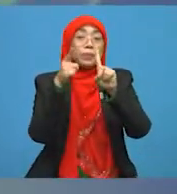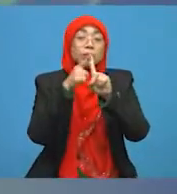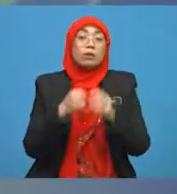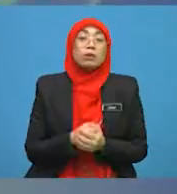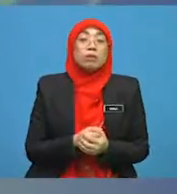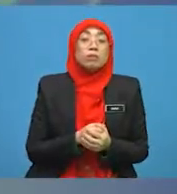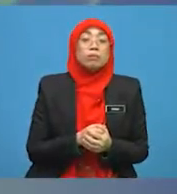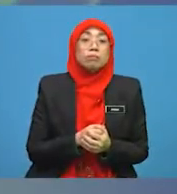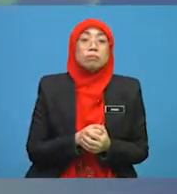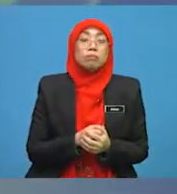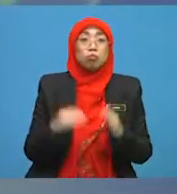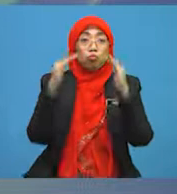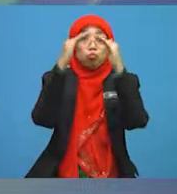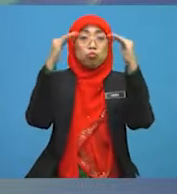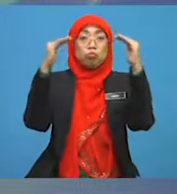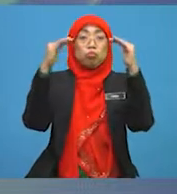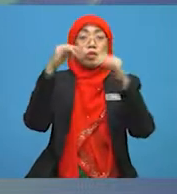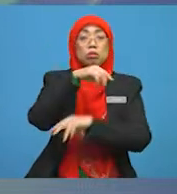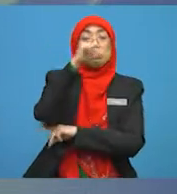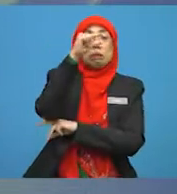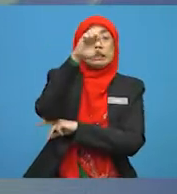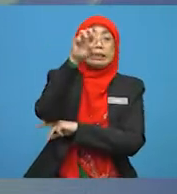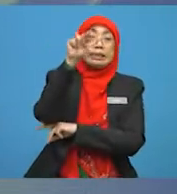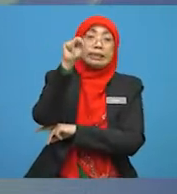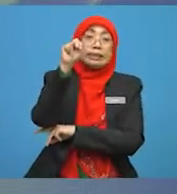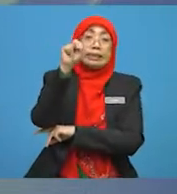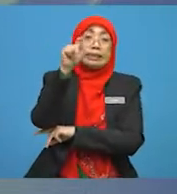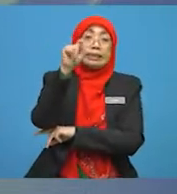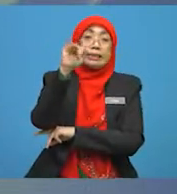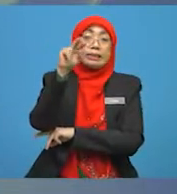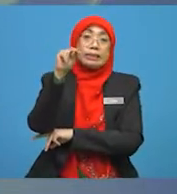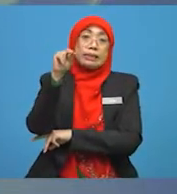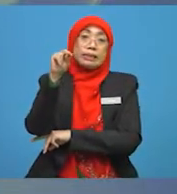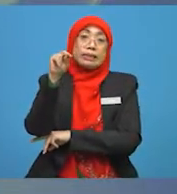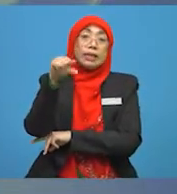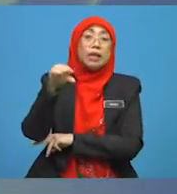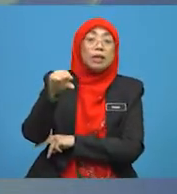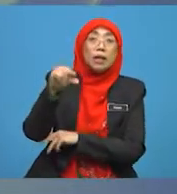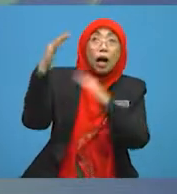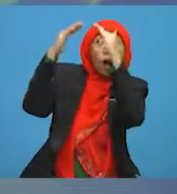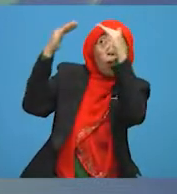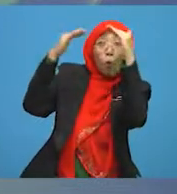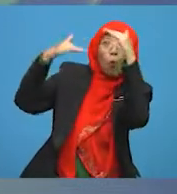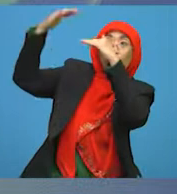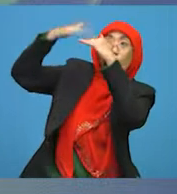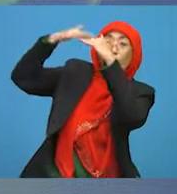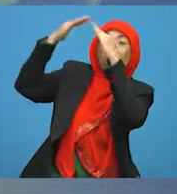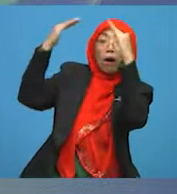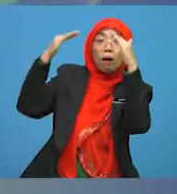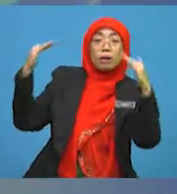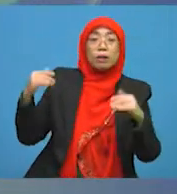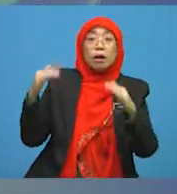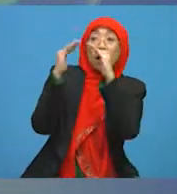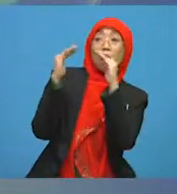Contohnya, homonim bagi perkataan genting. Genting mempunyai dua maksud, iaitu yang